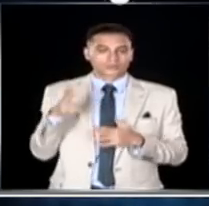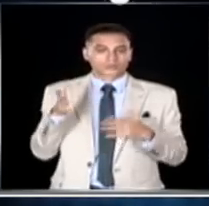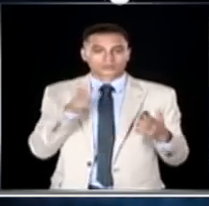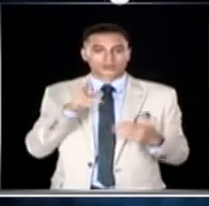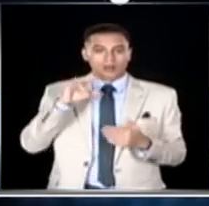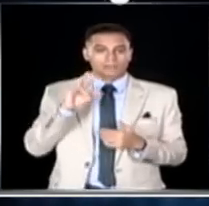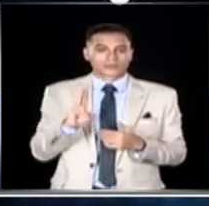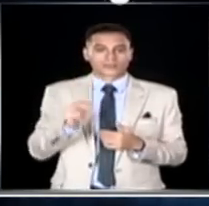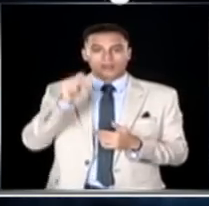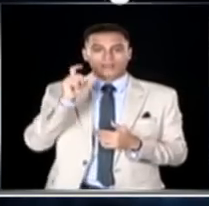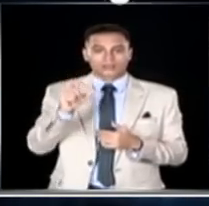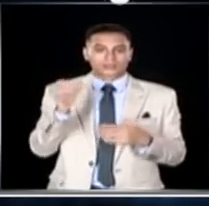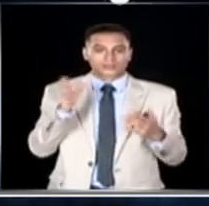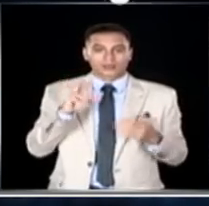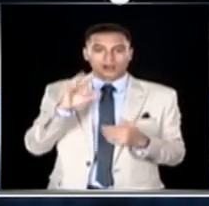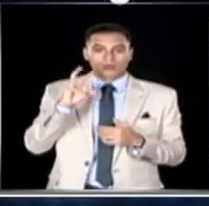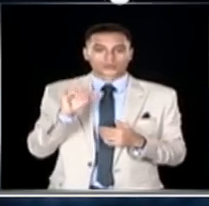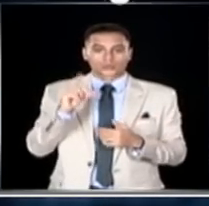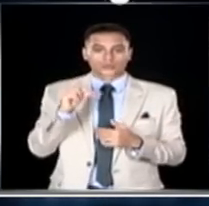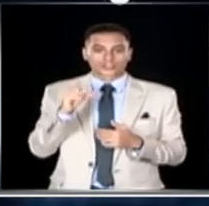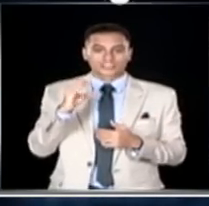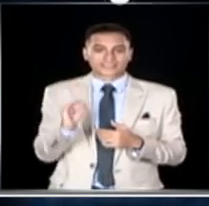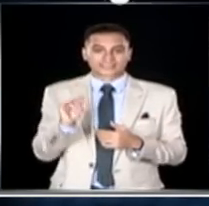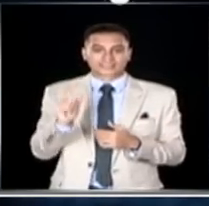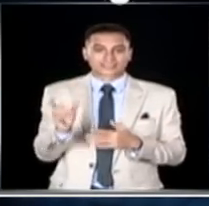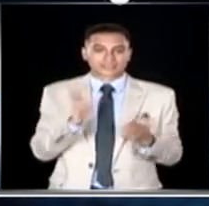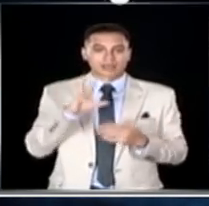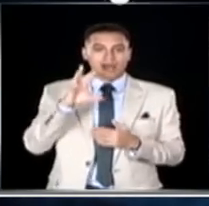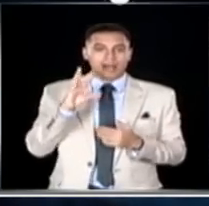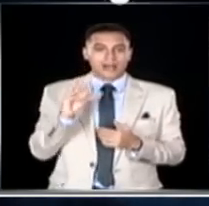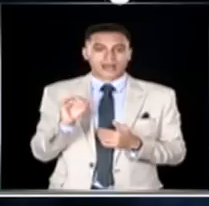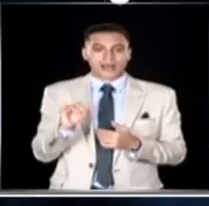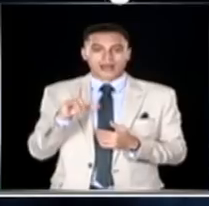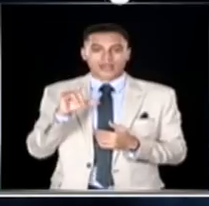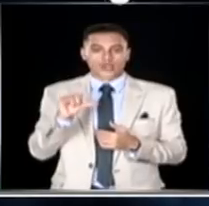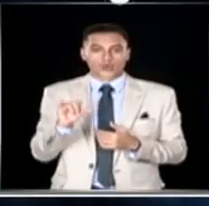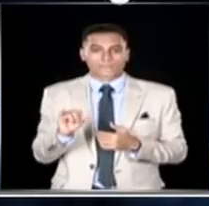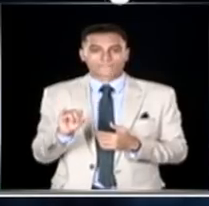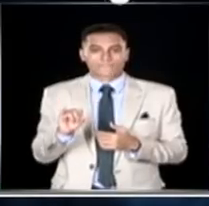الأكسجين، الميثان، الهيدروجين، الهيليوم.